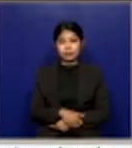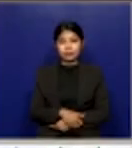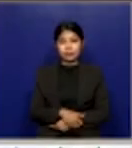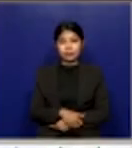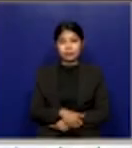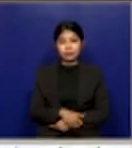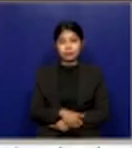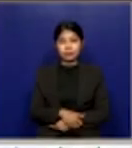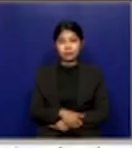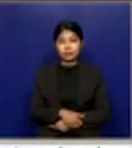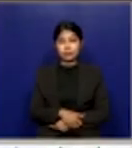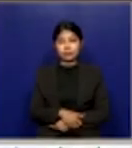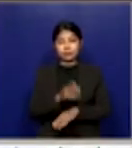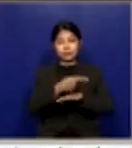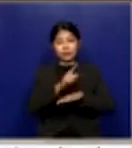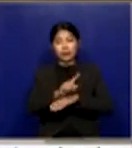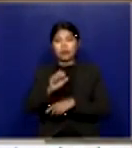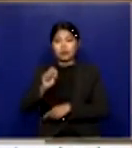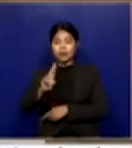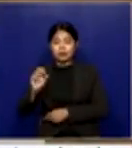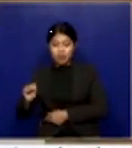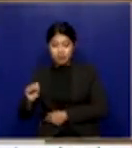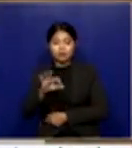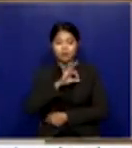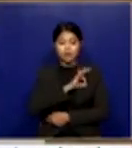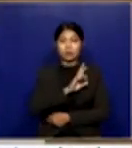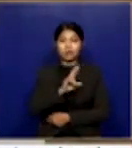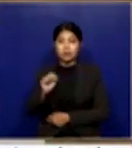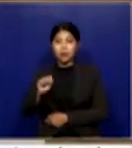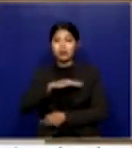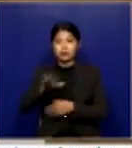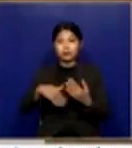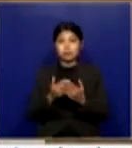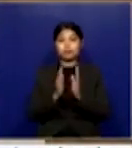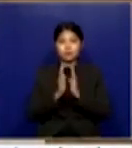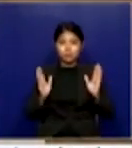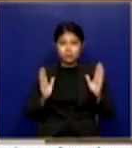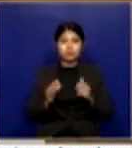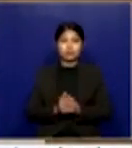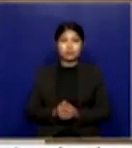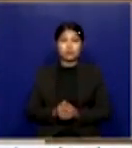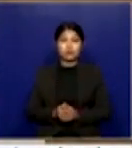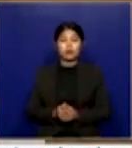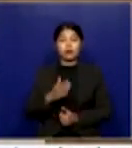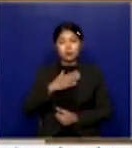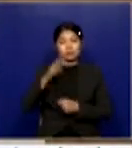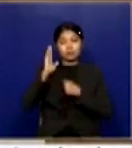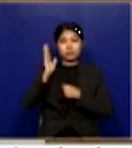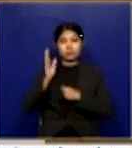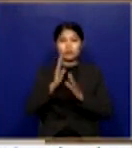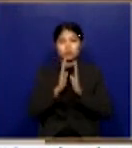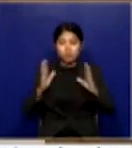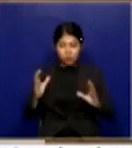กราบขอบพระคุณท่านประธานรัฐสภาและสมาชิกรัฐสภาผู้ทรงเกียรตินะครับเพราะก่อนที่ผมจะกล่าวสรุปขอบคุณ